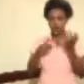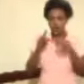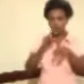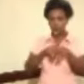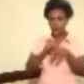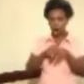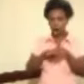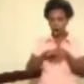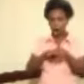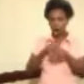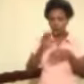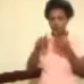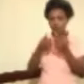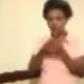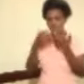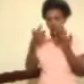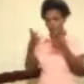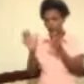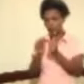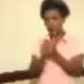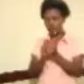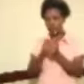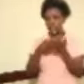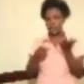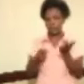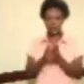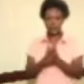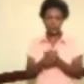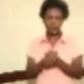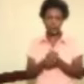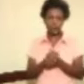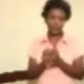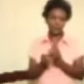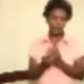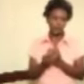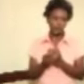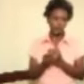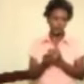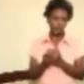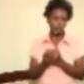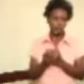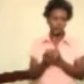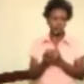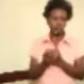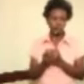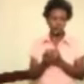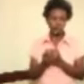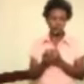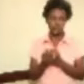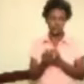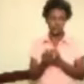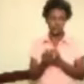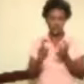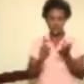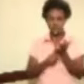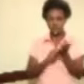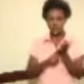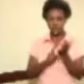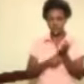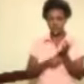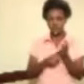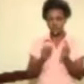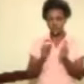système dans son rail légal pendant qu'on parlait de réforme de l'État? Eh bien là, nous tombons effectivement à la Constitution et dans